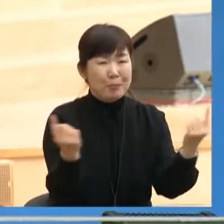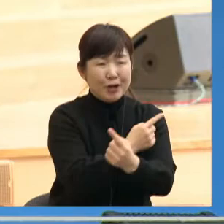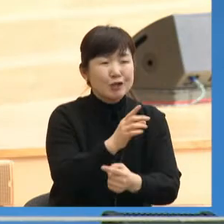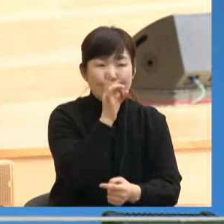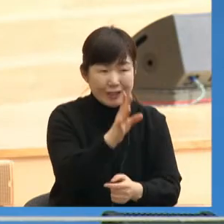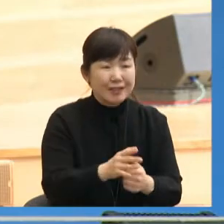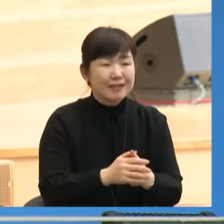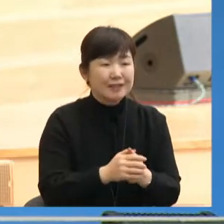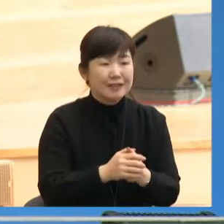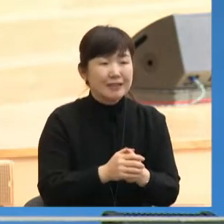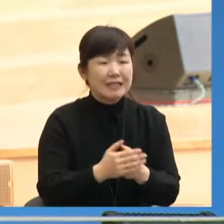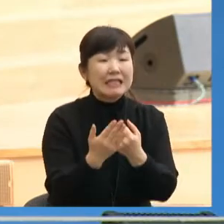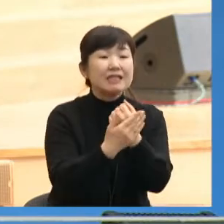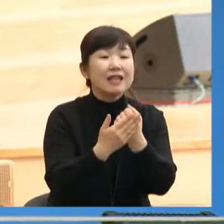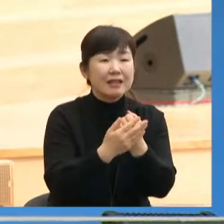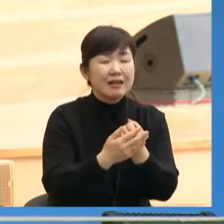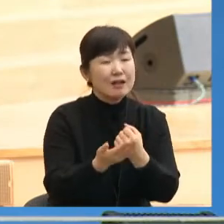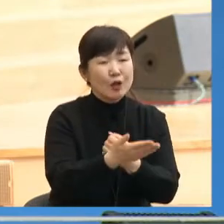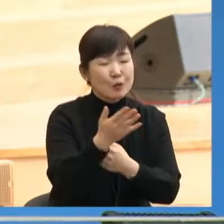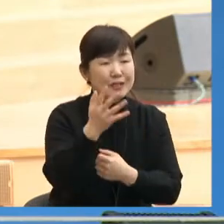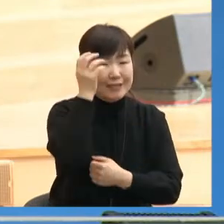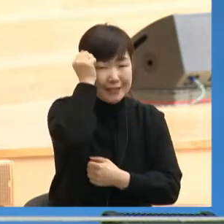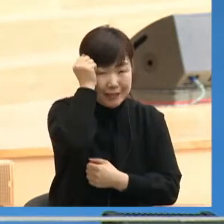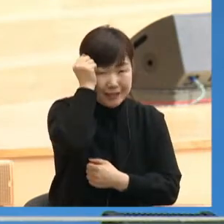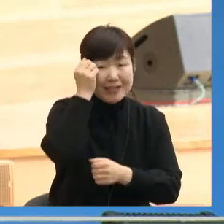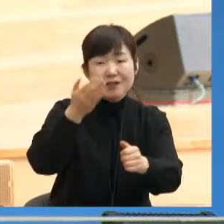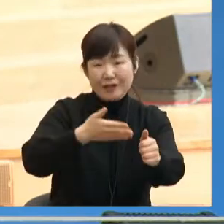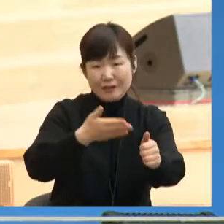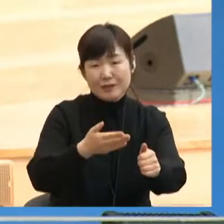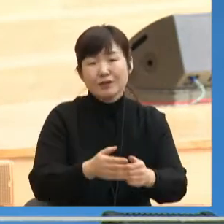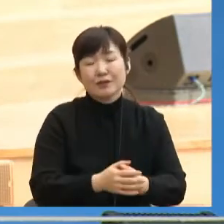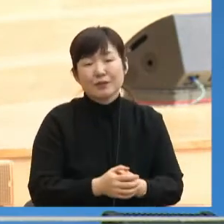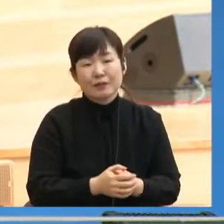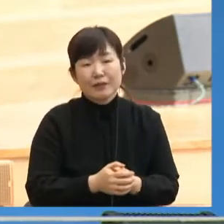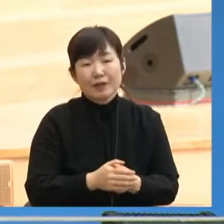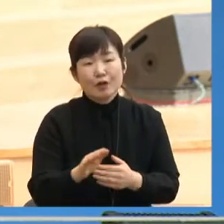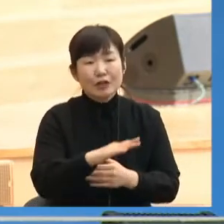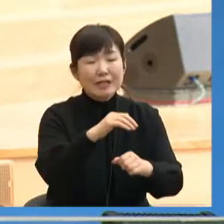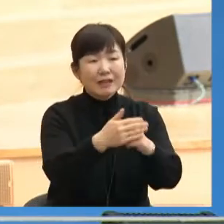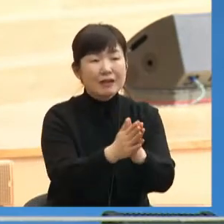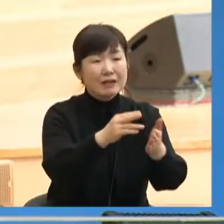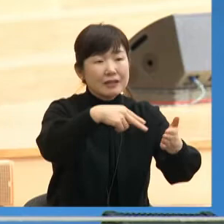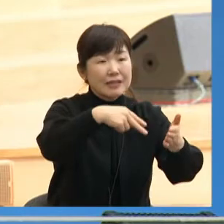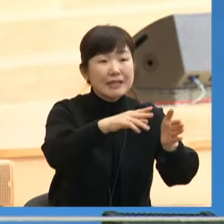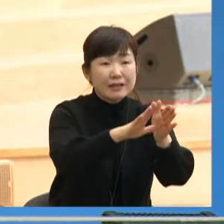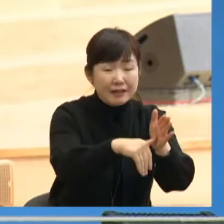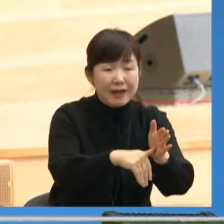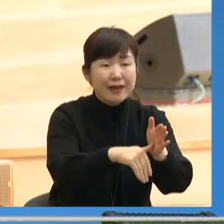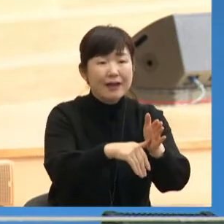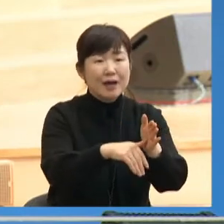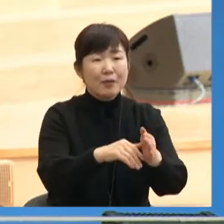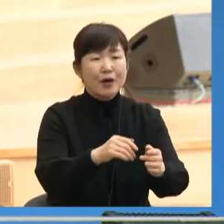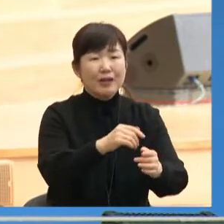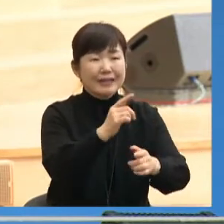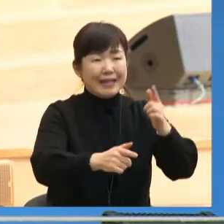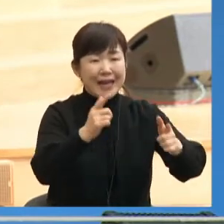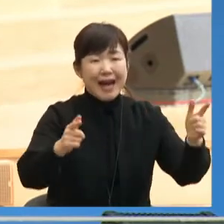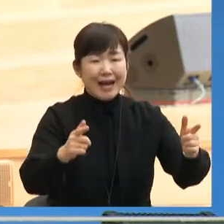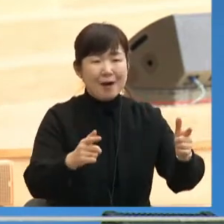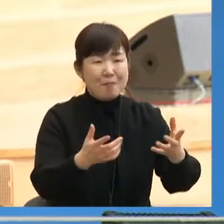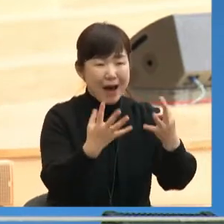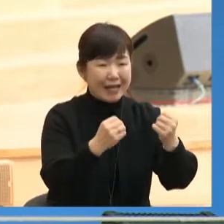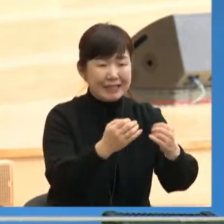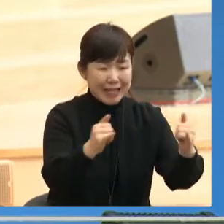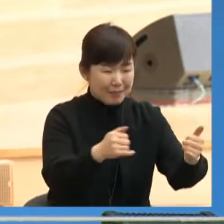은혜. 여러분, 이 사실을 여러분 잊으시면 안 됩니다. 우리는 성경을 읽으면서 다양한 많은 사람들을 닮고